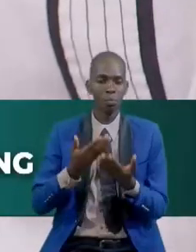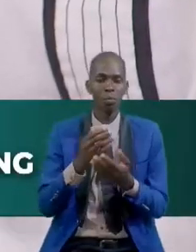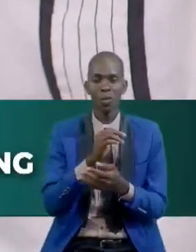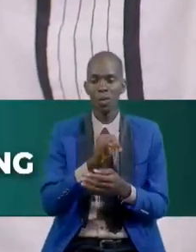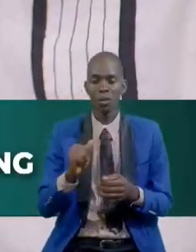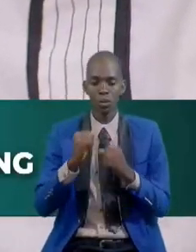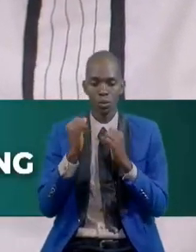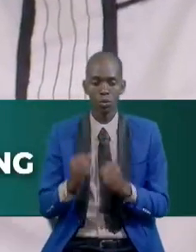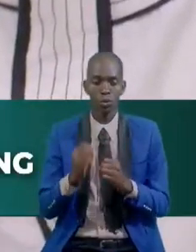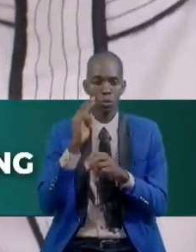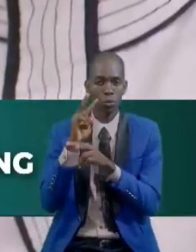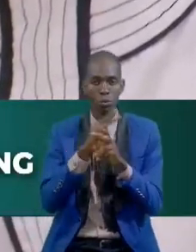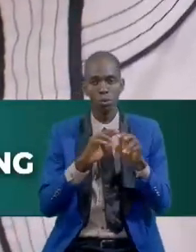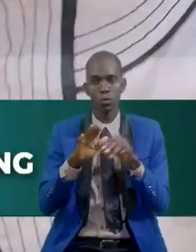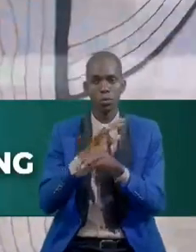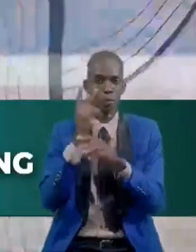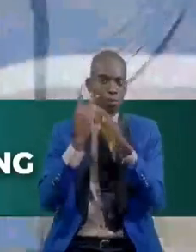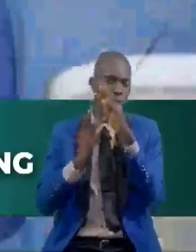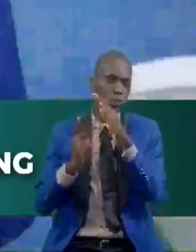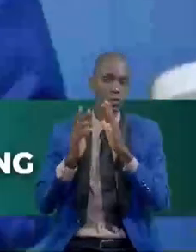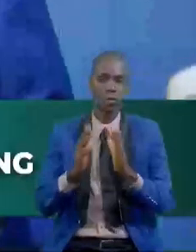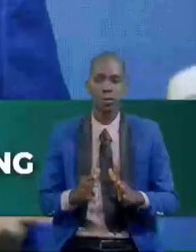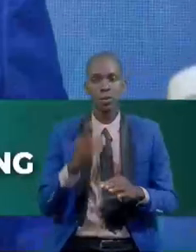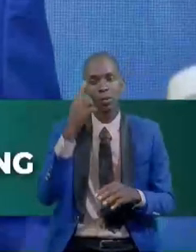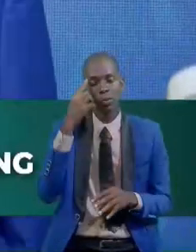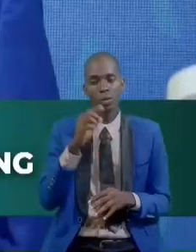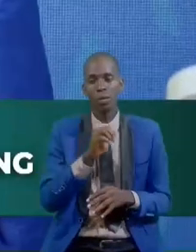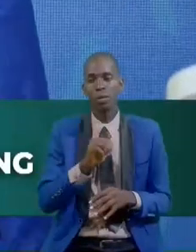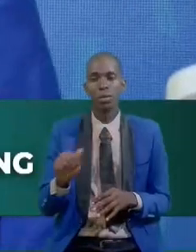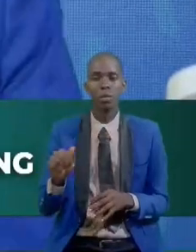un prophète vaillant à une société,